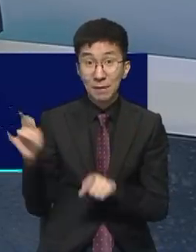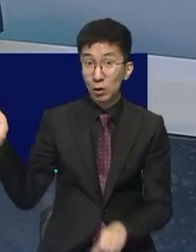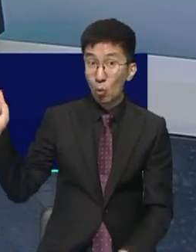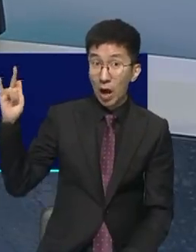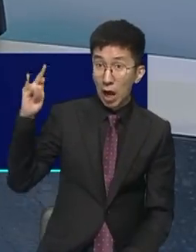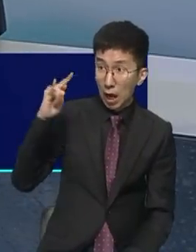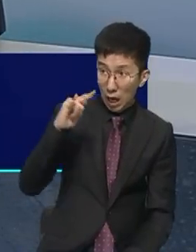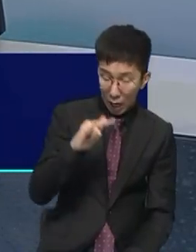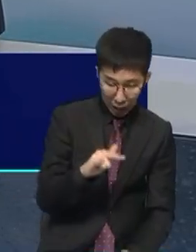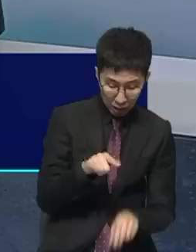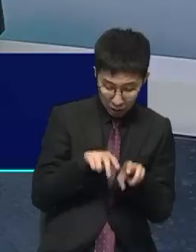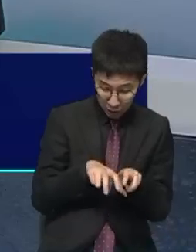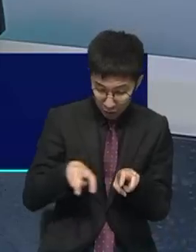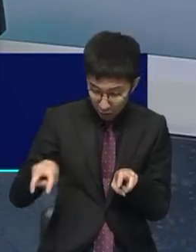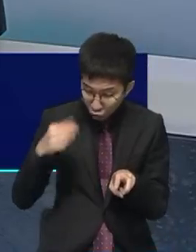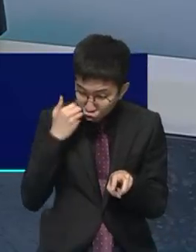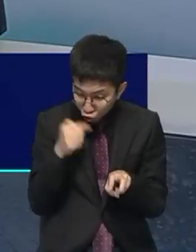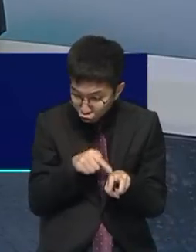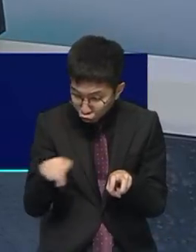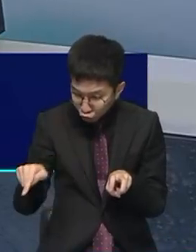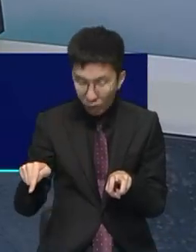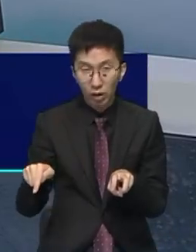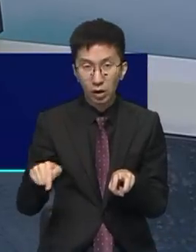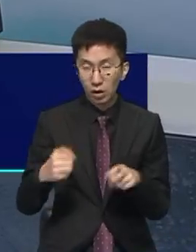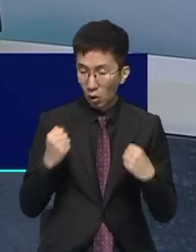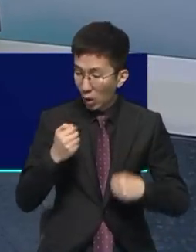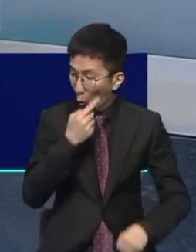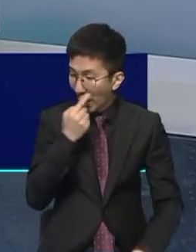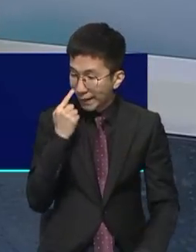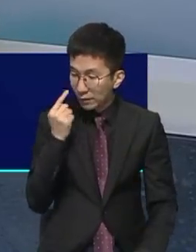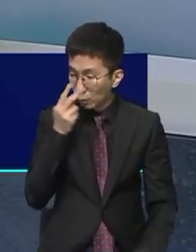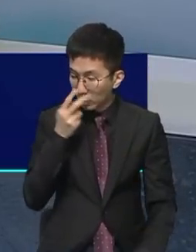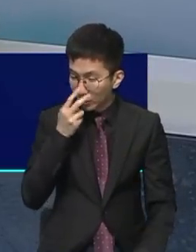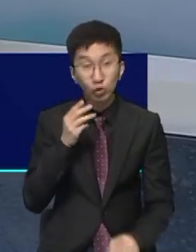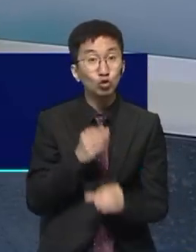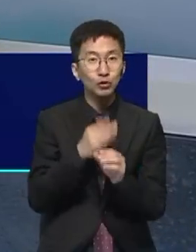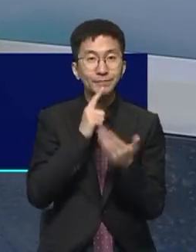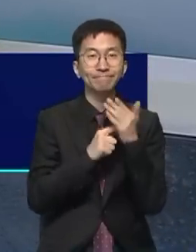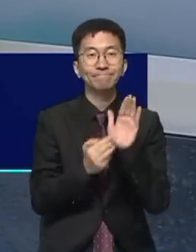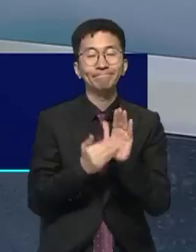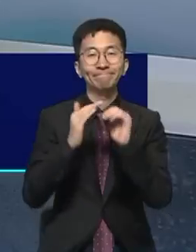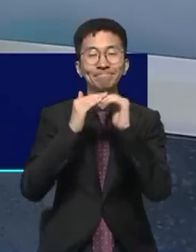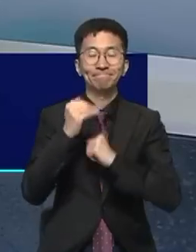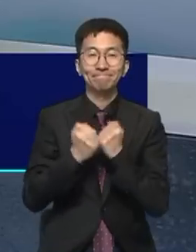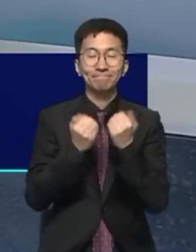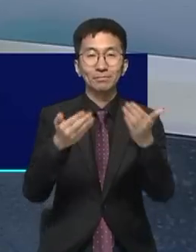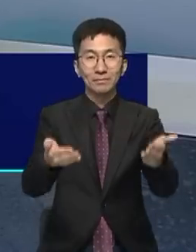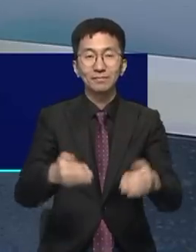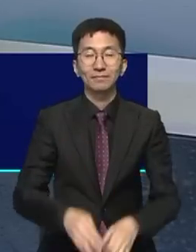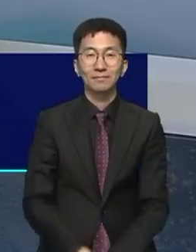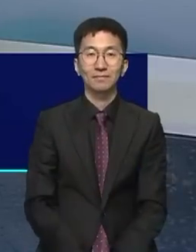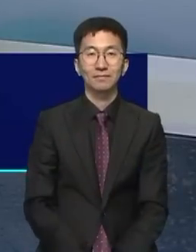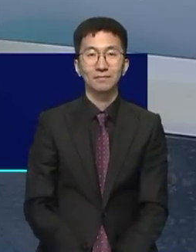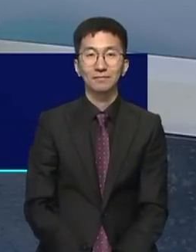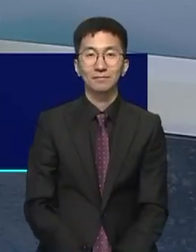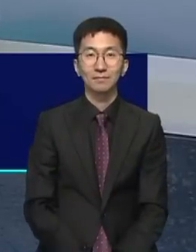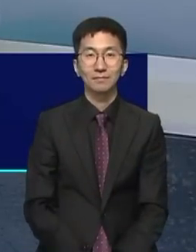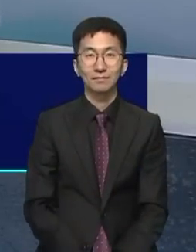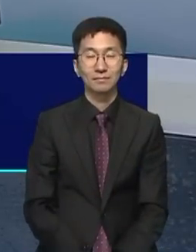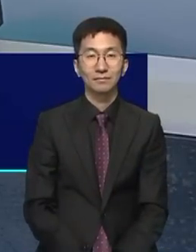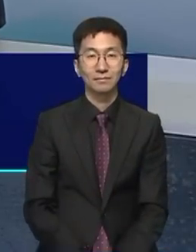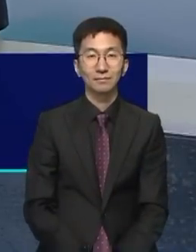에서 가까이 있었던 사람들의 건강 상태를 확인하고 있다고 밝혔습니다 오늘 첫 소식 유승연 의학 기자가 전하겠습니다